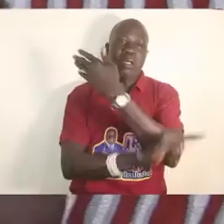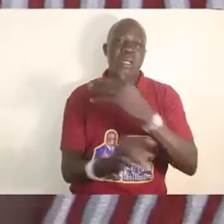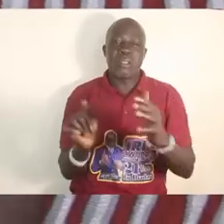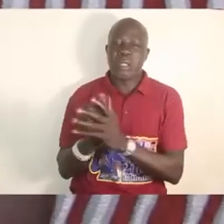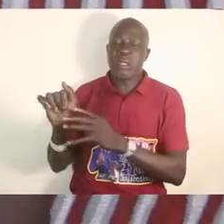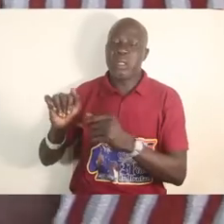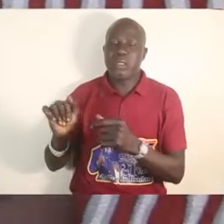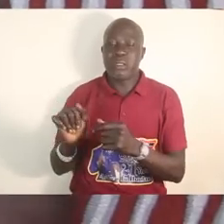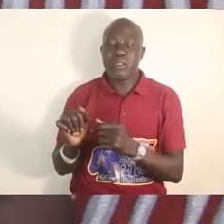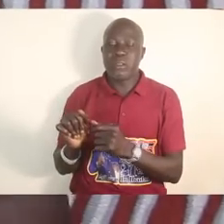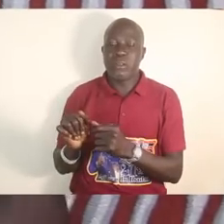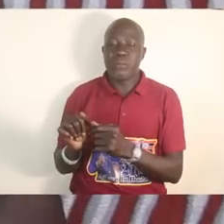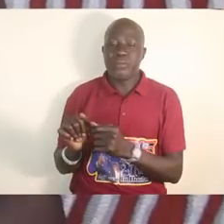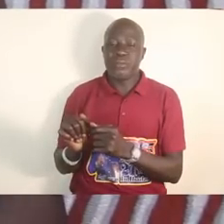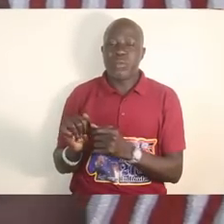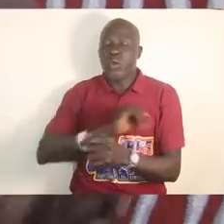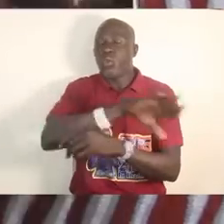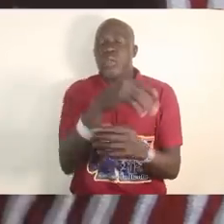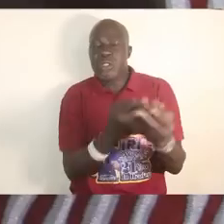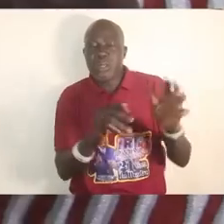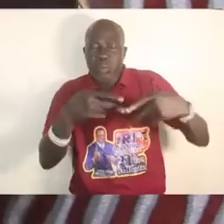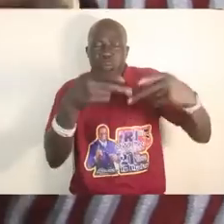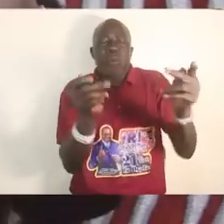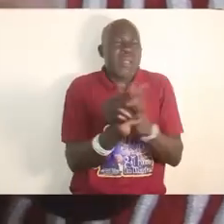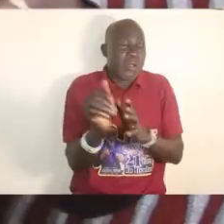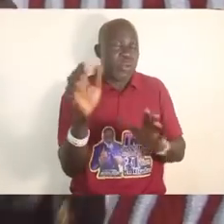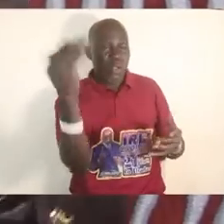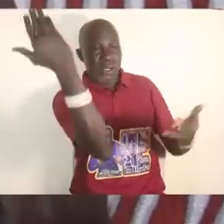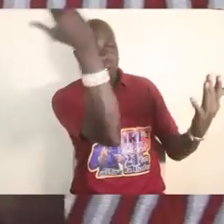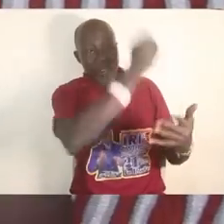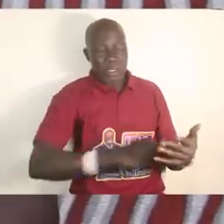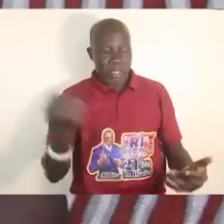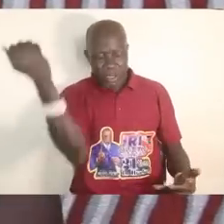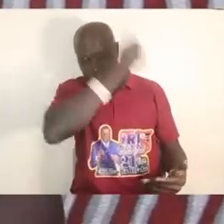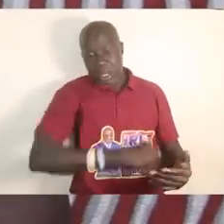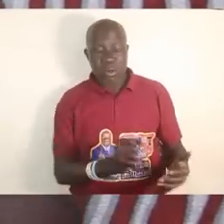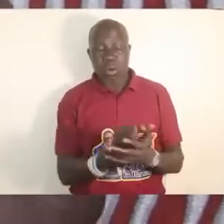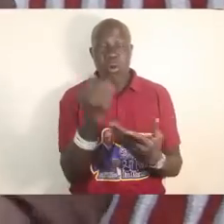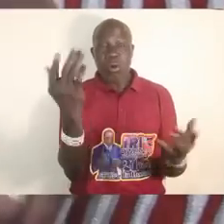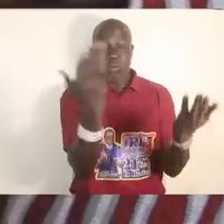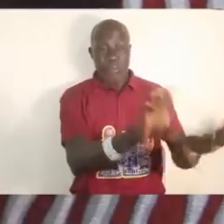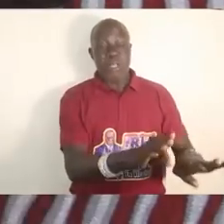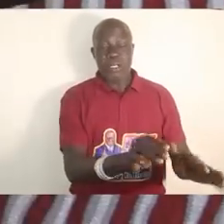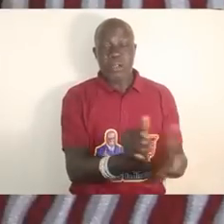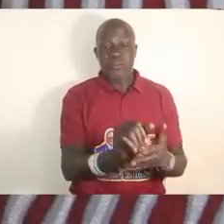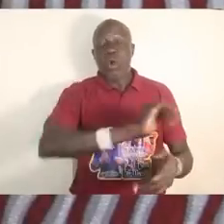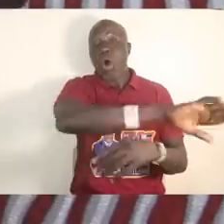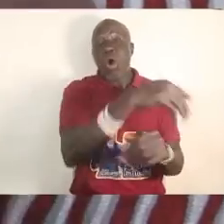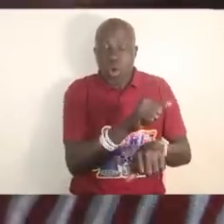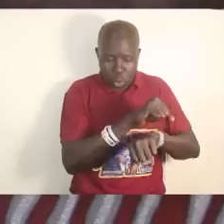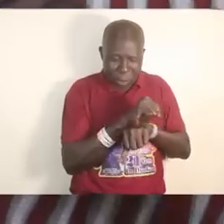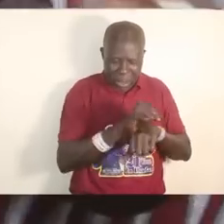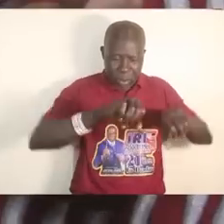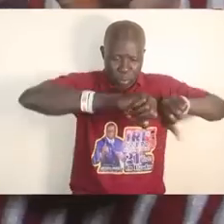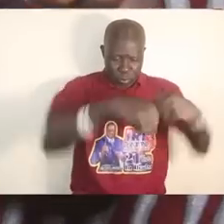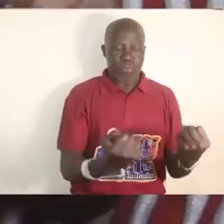Cut them out of darkness. Ayaya. Àti òjijì ikú. Àti òjijì ikú. Àṣà ló rọ bẹ́ẹ̀. Ó sì fa ìdè wọn já. Ó dẹ̀ fa gbogbo ìdè